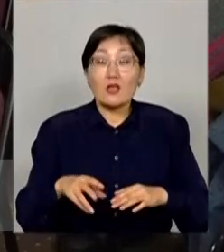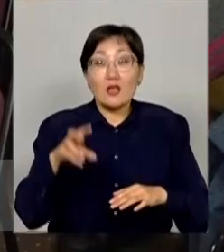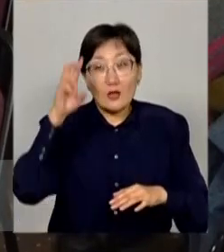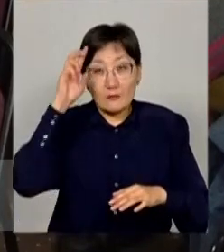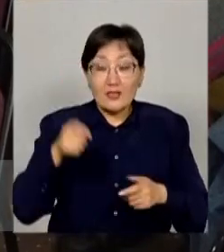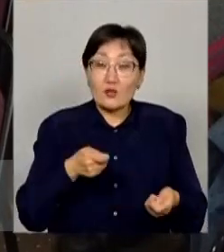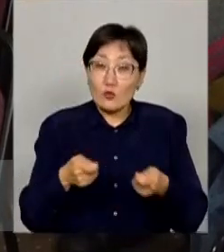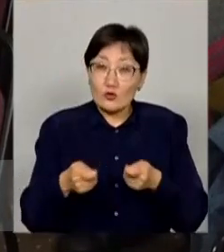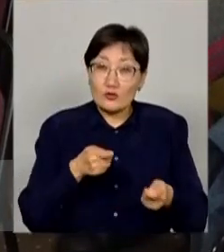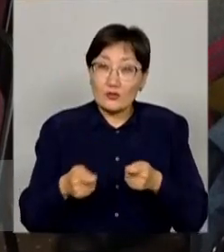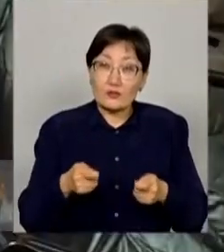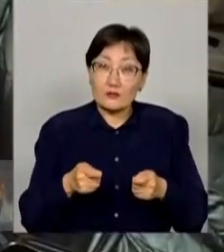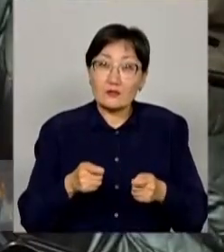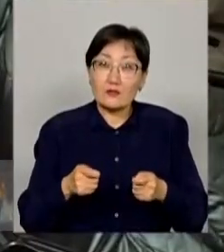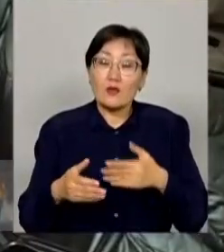арасын жақындата түседі.